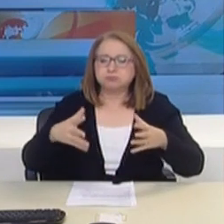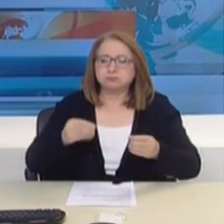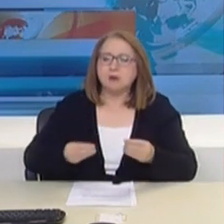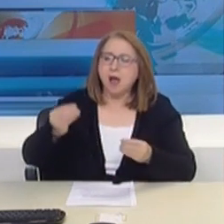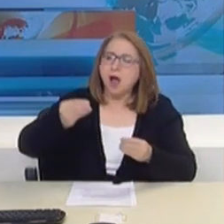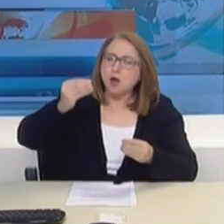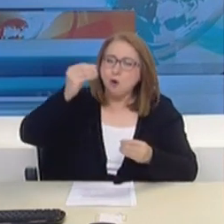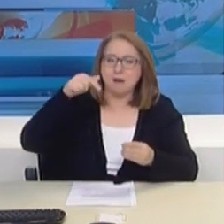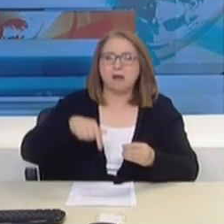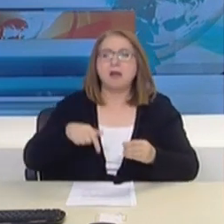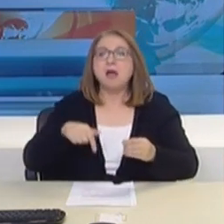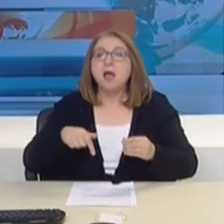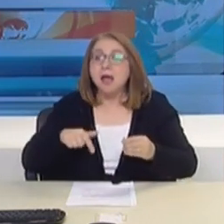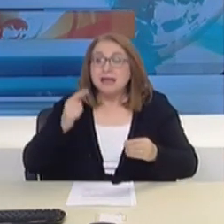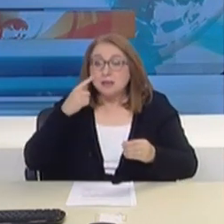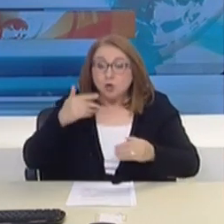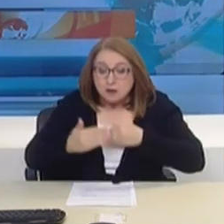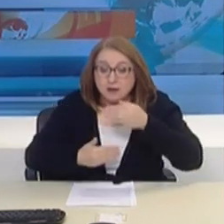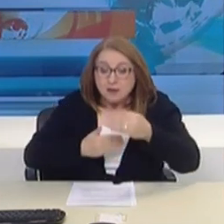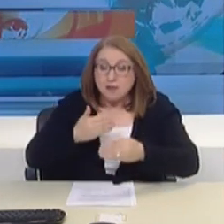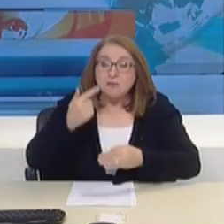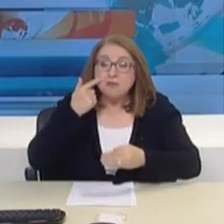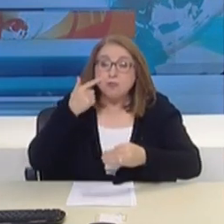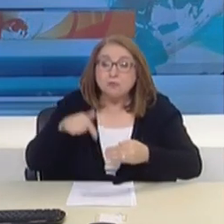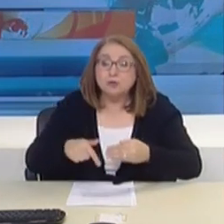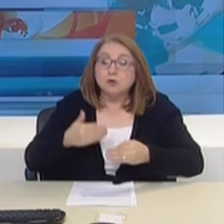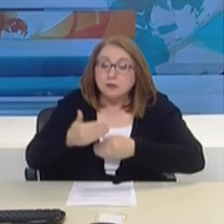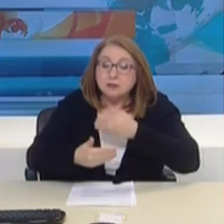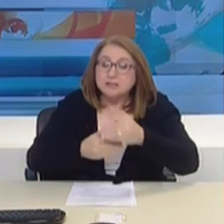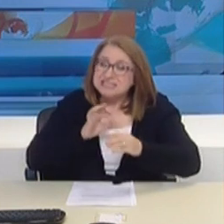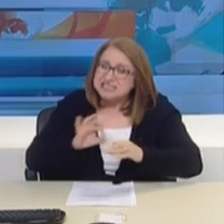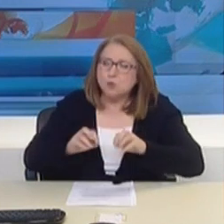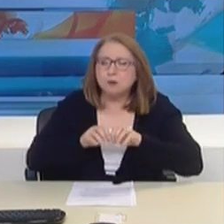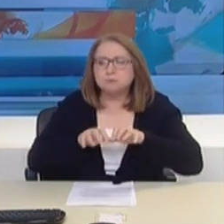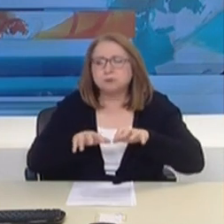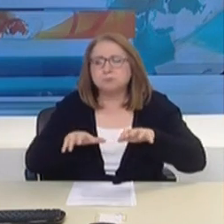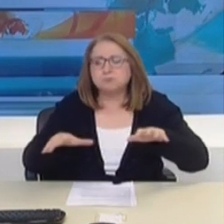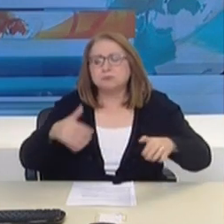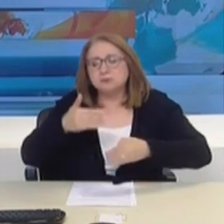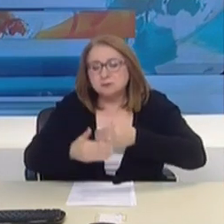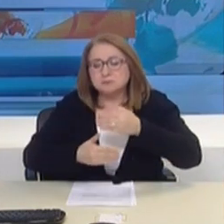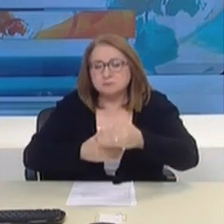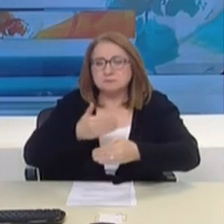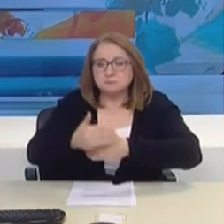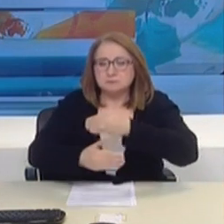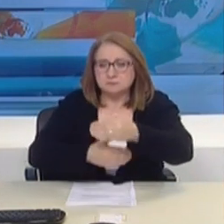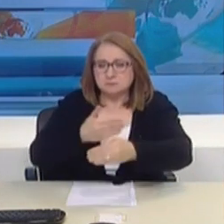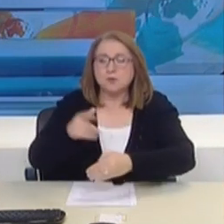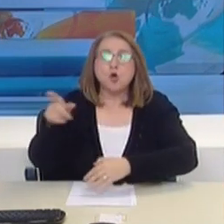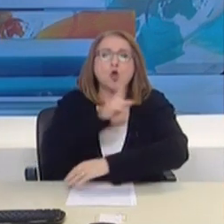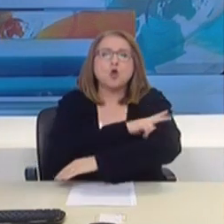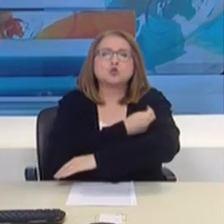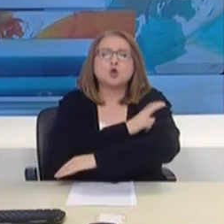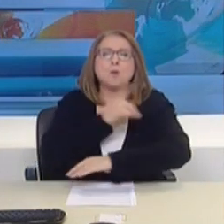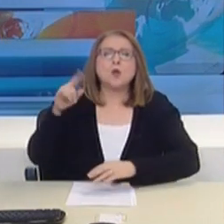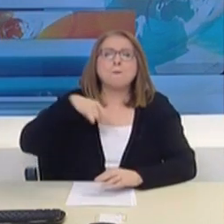Υγείας, περνώντας από τη μία φάση εξάπλωσης του ιού στην άλλη. Σε αυτή τη φάση, το νοσοκομείο